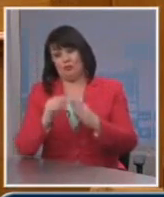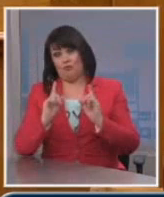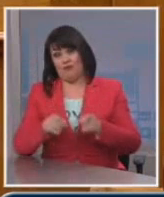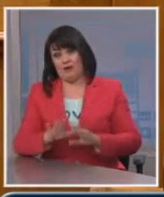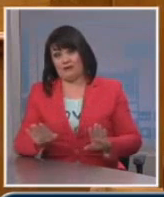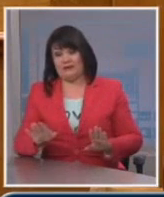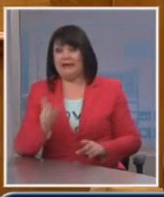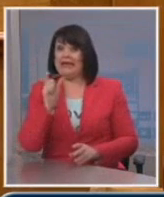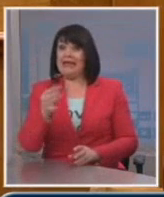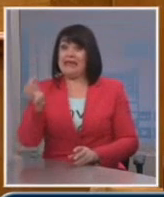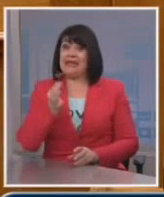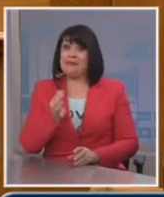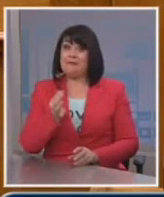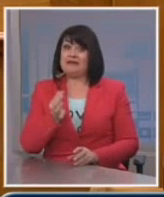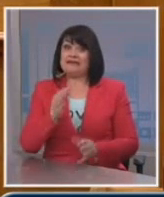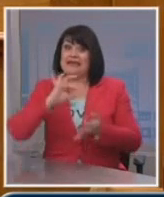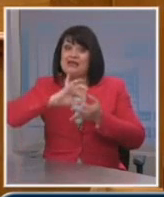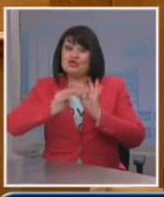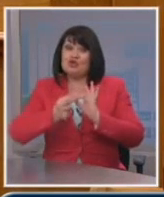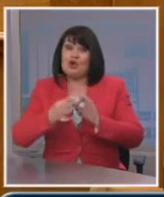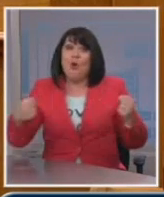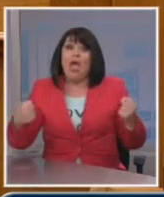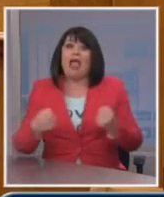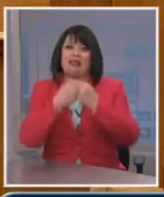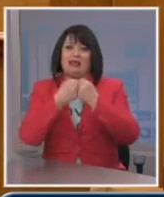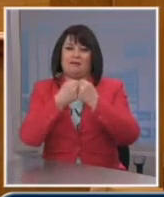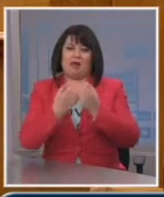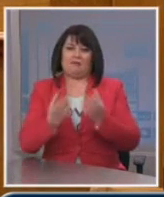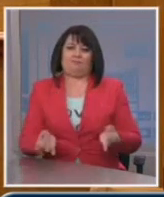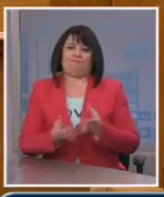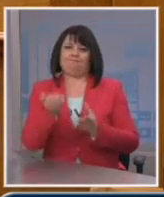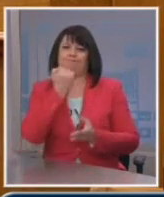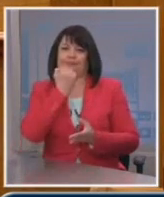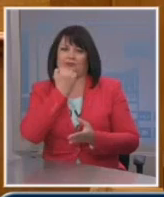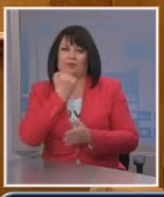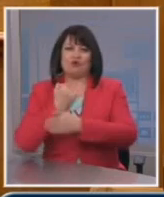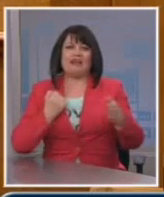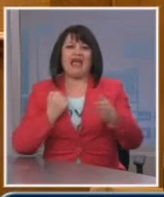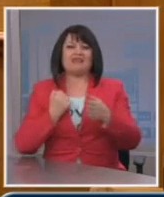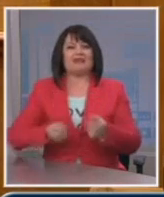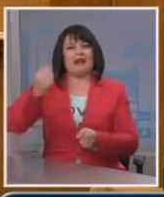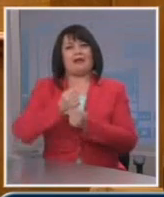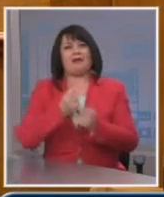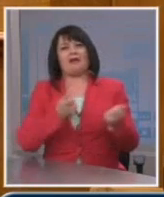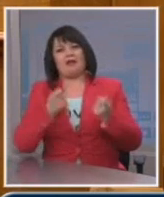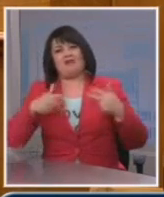τον όρο ιστορικό ατύχημα στη διακυβέρνηση του τόπου από την αριστερά.